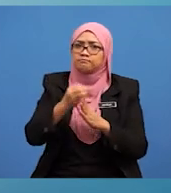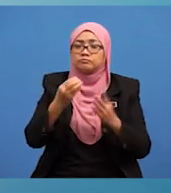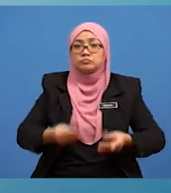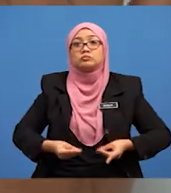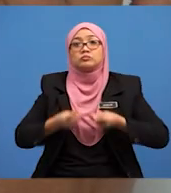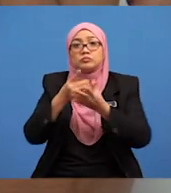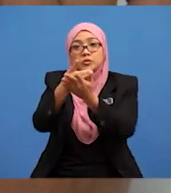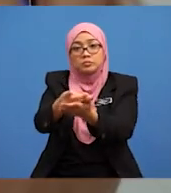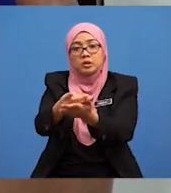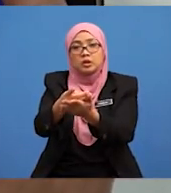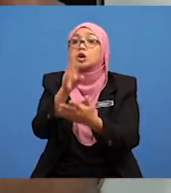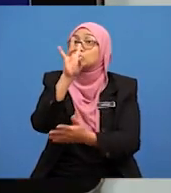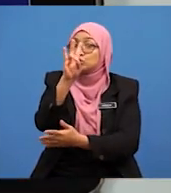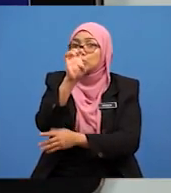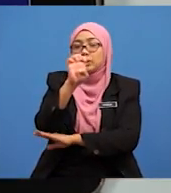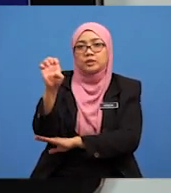elektron.